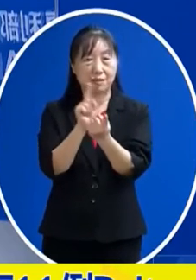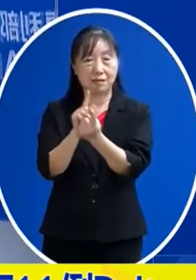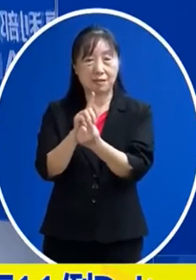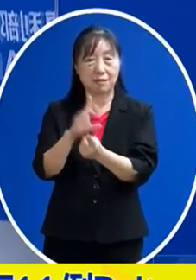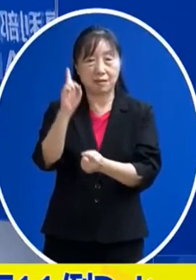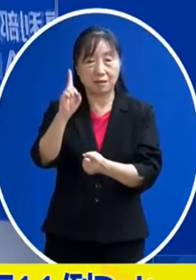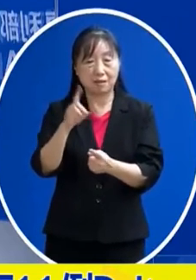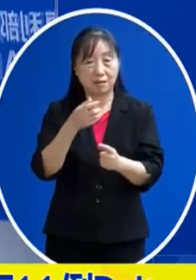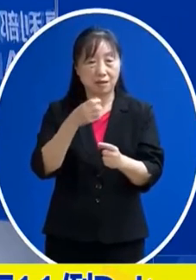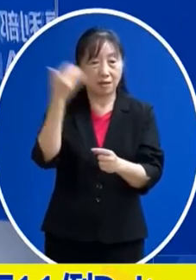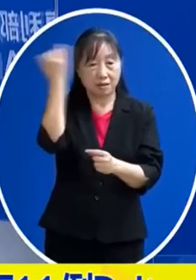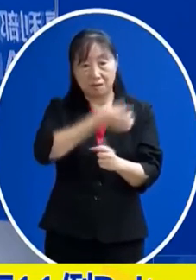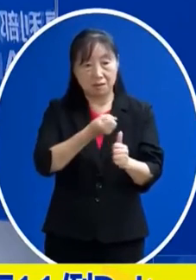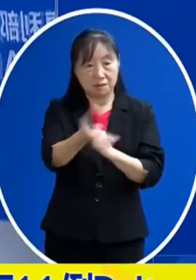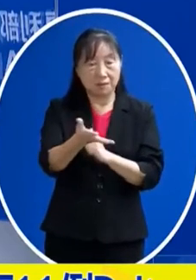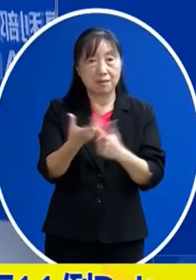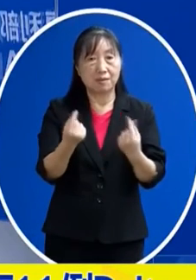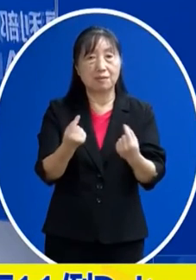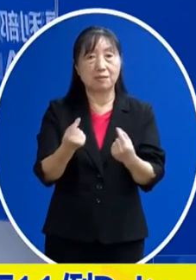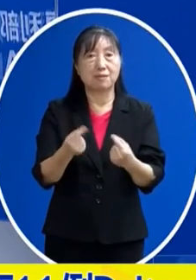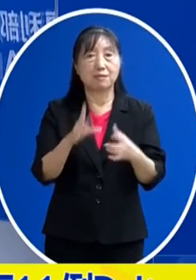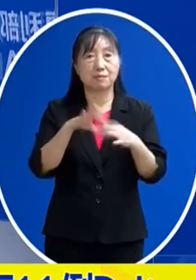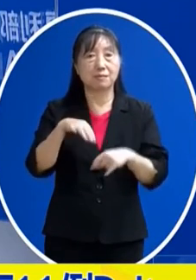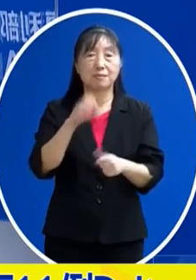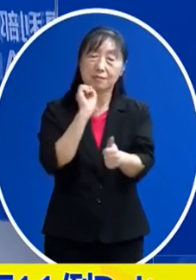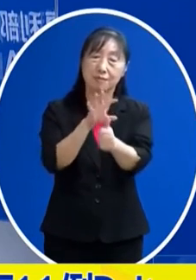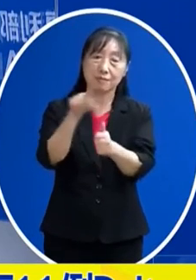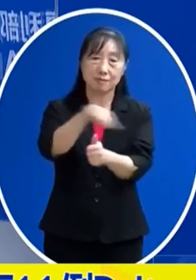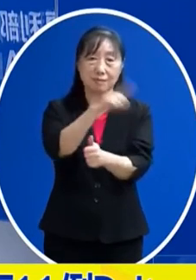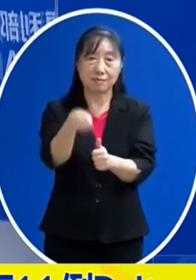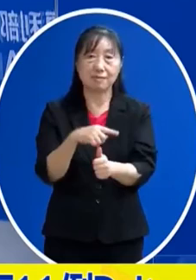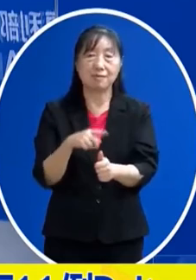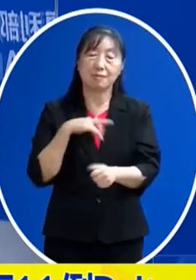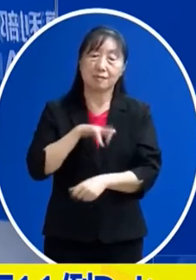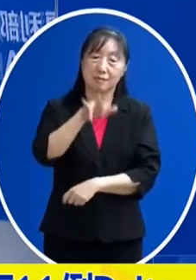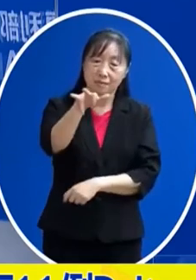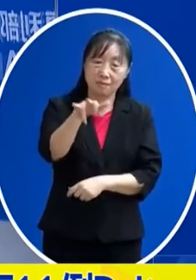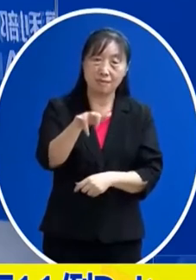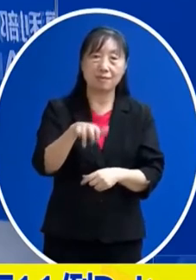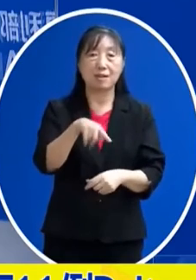突破性感染的一个状况，所以还是提醒所有的民众，特别是出国